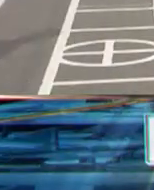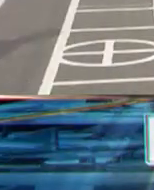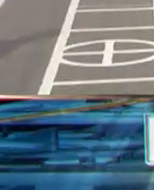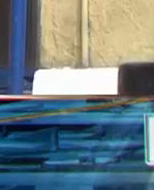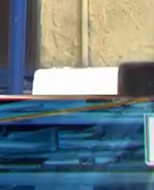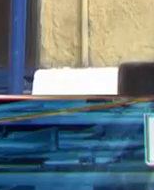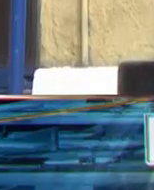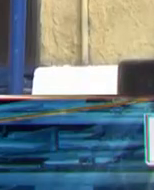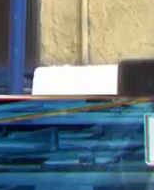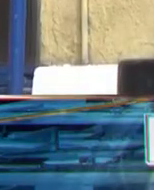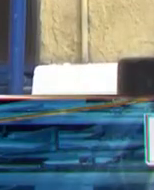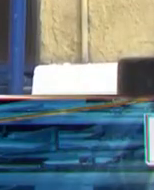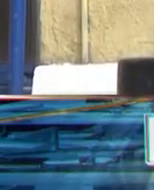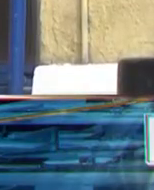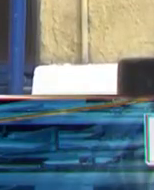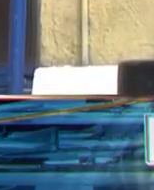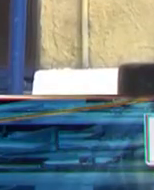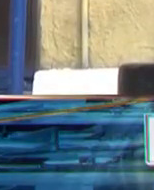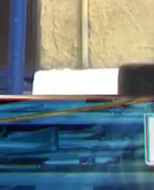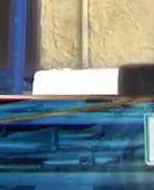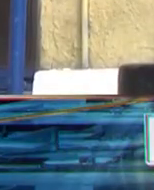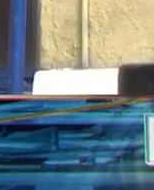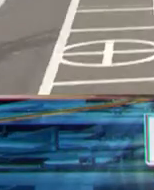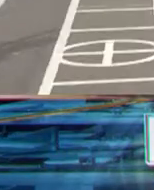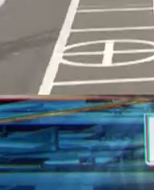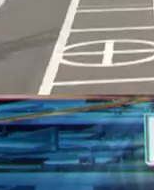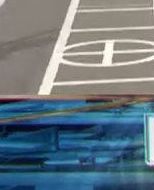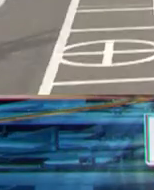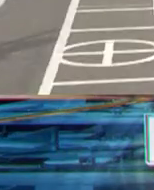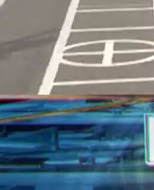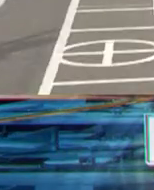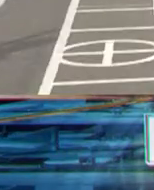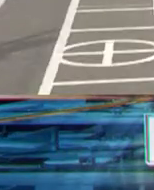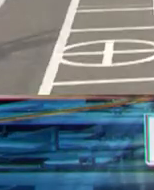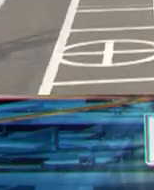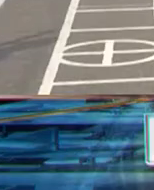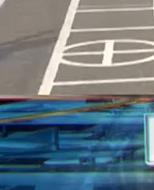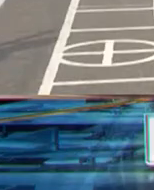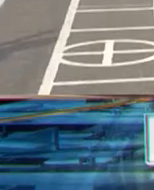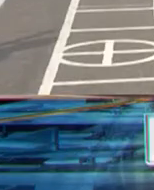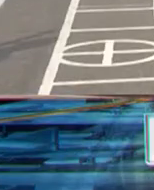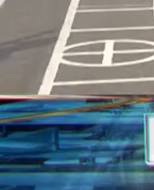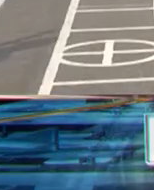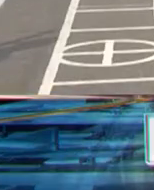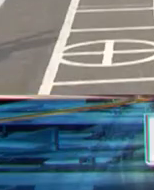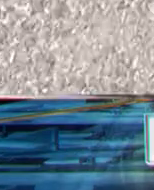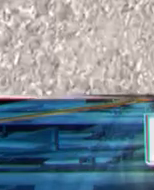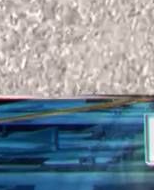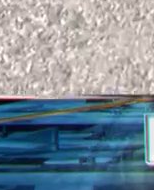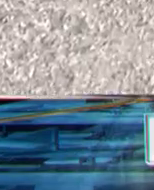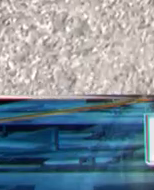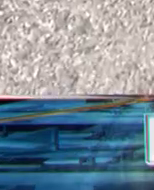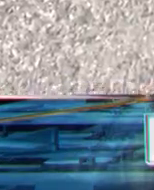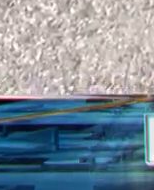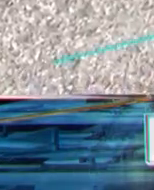Қызметтік иттер қалтқысыз қызмет етеді. Қапшағай гарнизоны, әскери полиция бөлім қызметкерлері иттерді заңбұзушылармен күреске